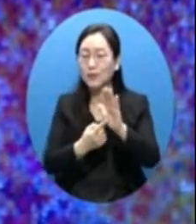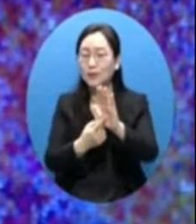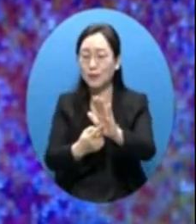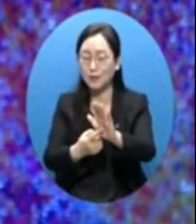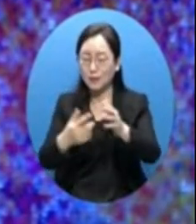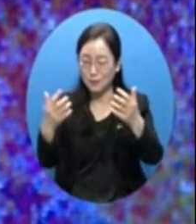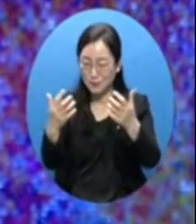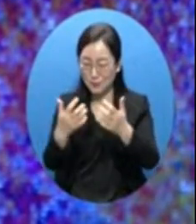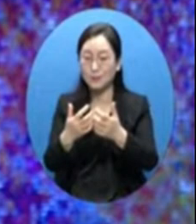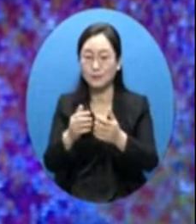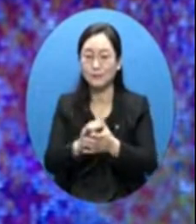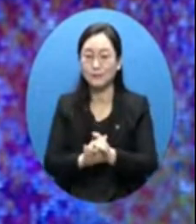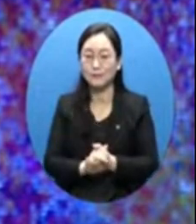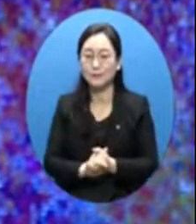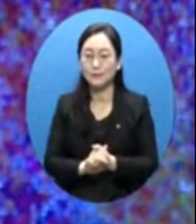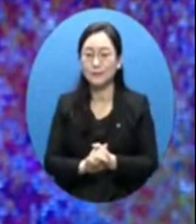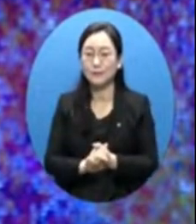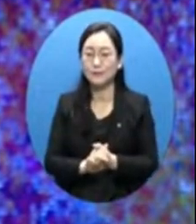것입니다.